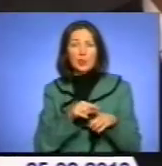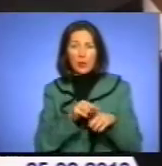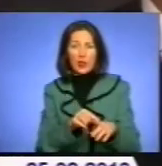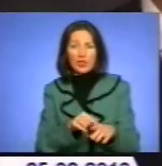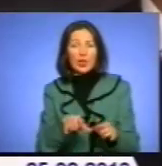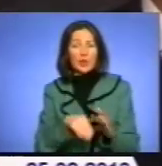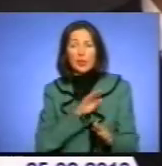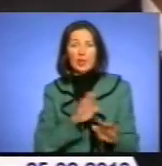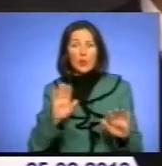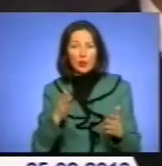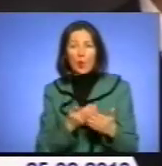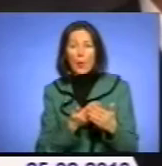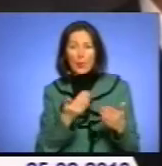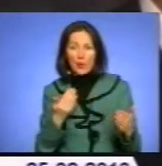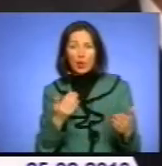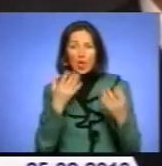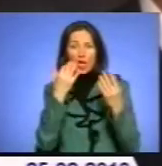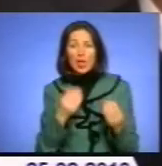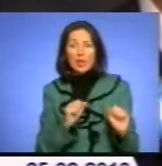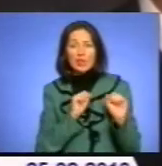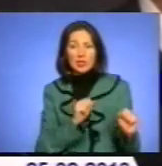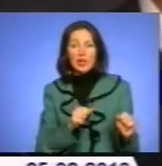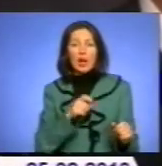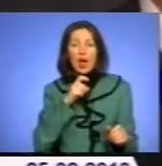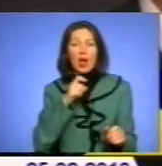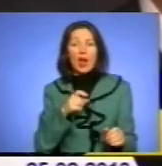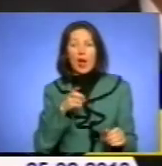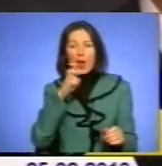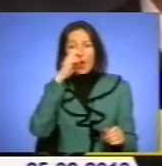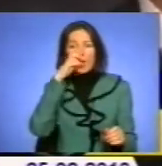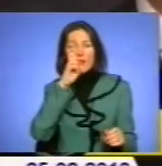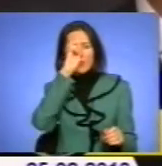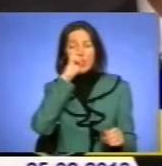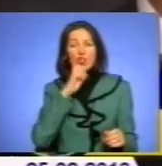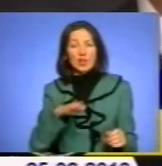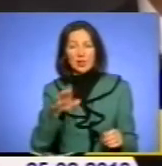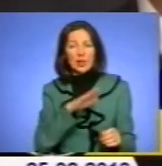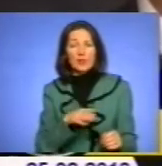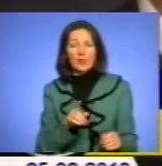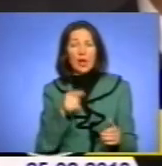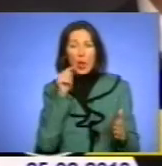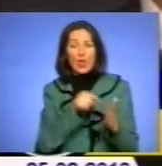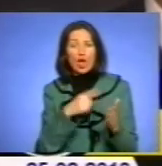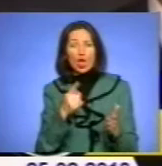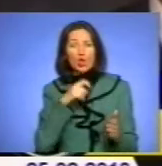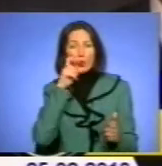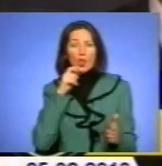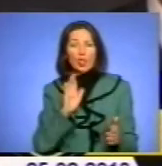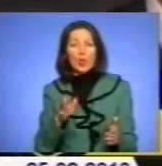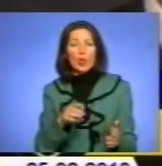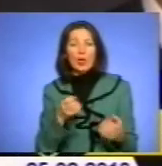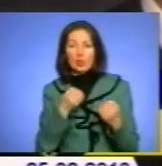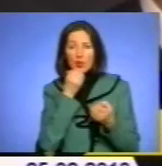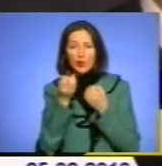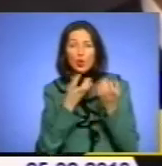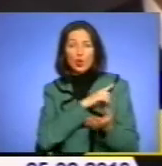вітчизни. Мета головна – щоб Україна була квітучою, могутньою, сильною, незалежною державою. І те, що сьогодні ми маємо